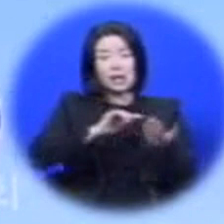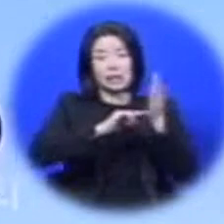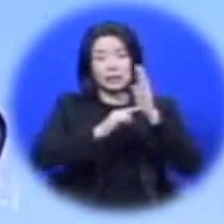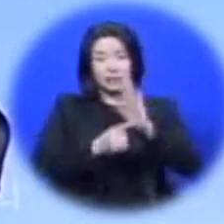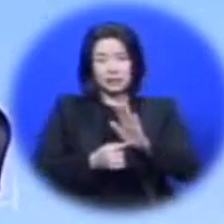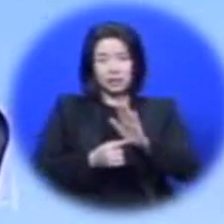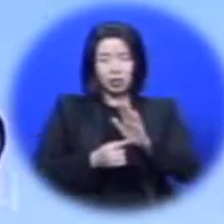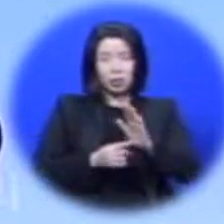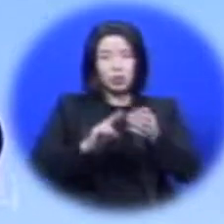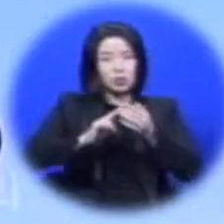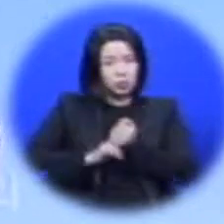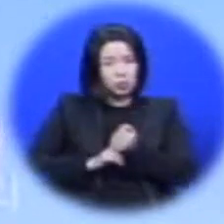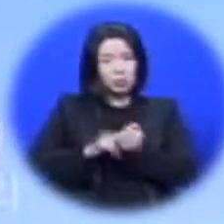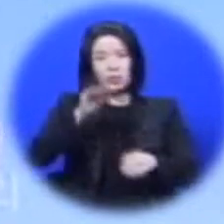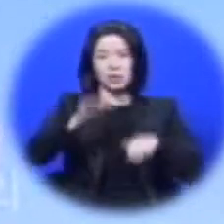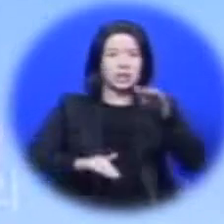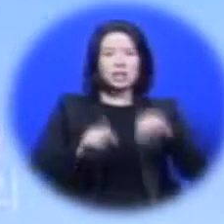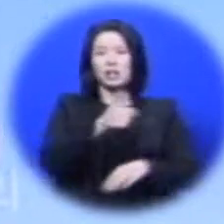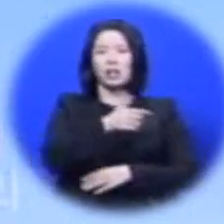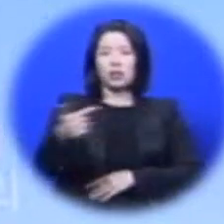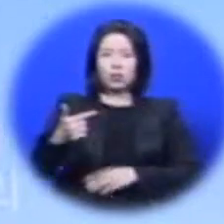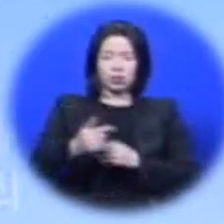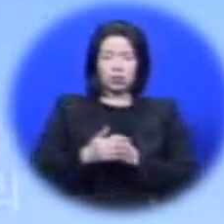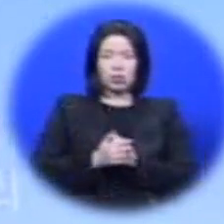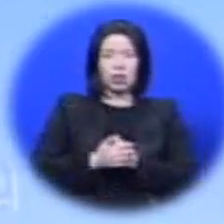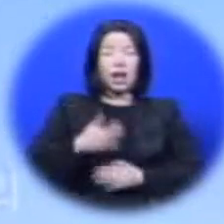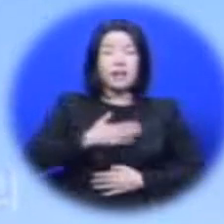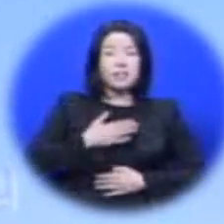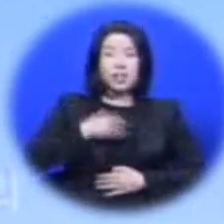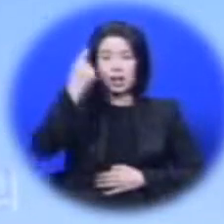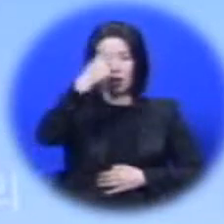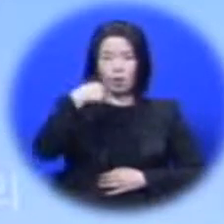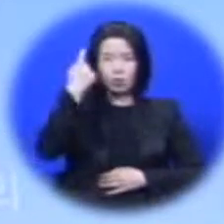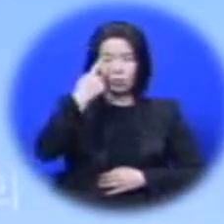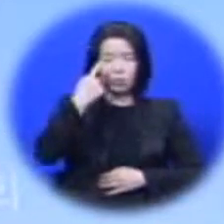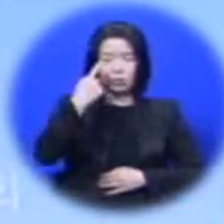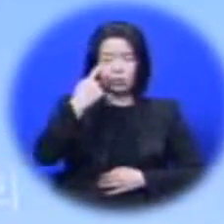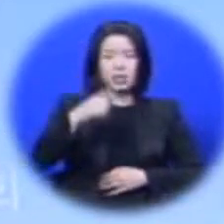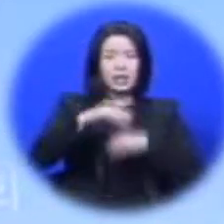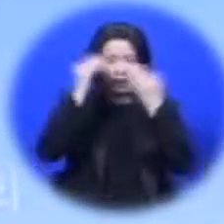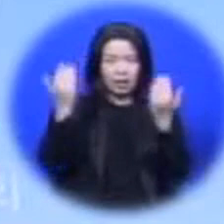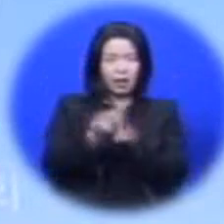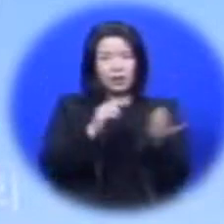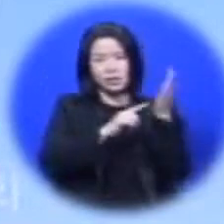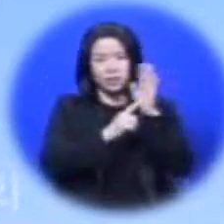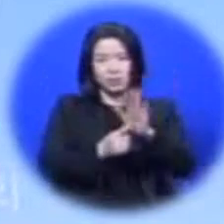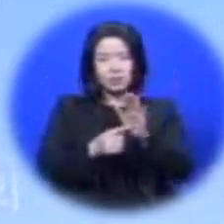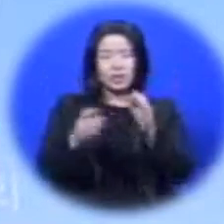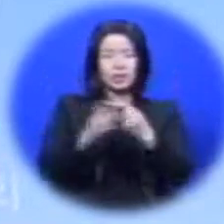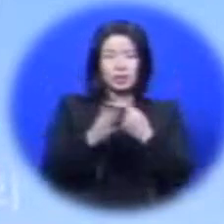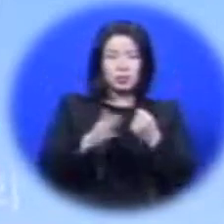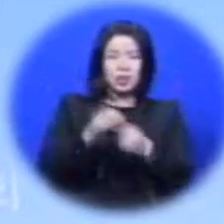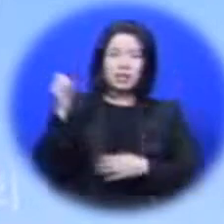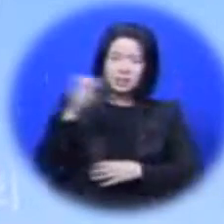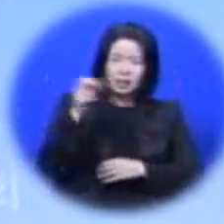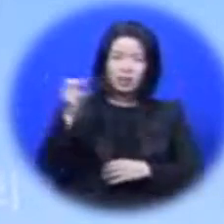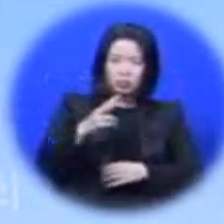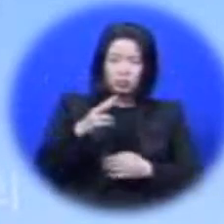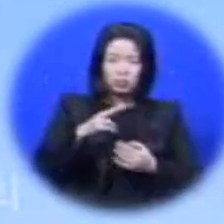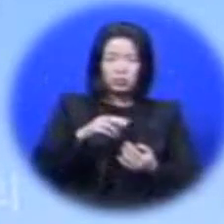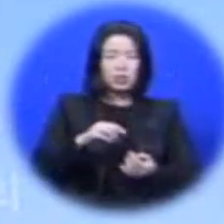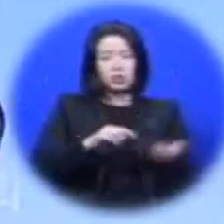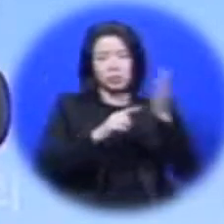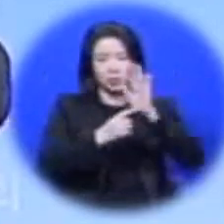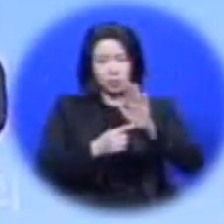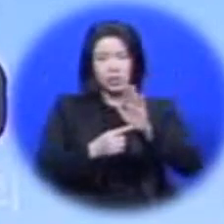드러내고 안 드러내고는 이렇게 차이가 있습니다. 내 얼굴과 외모는 다 드러나니까, 자꾸 드러나니까 이렇게